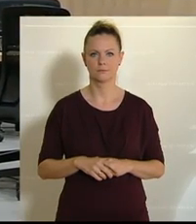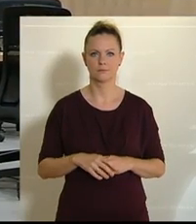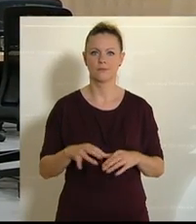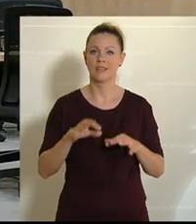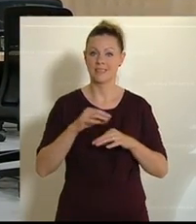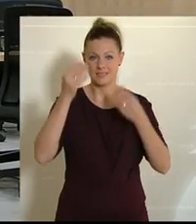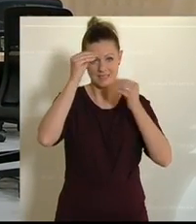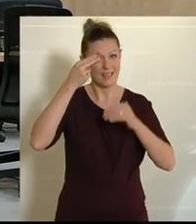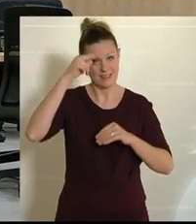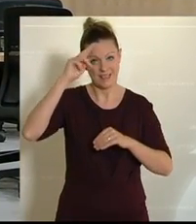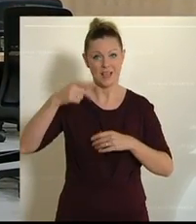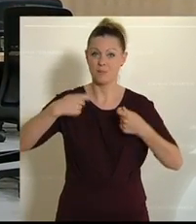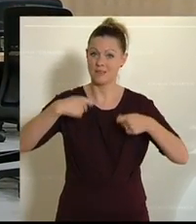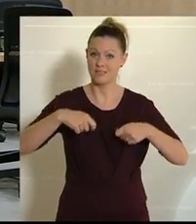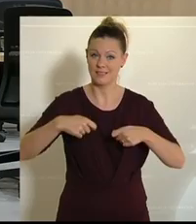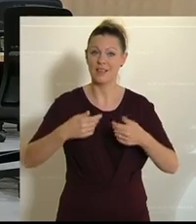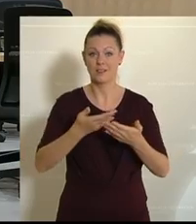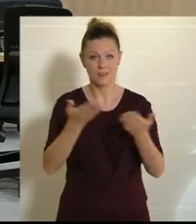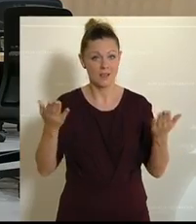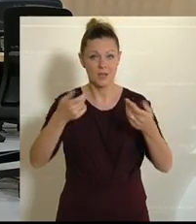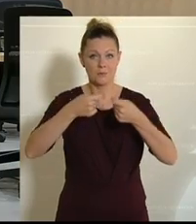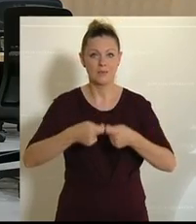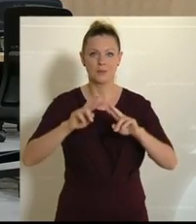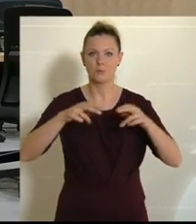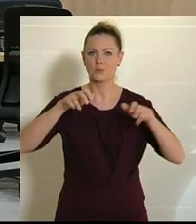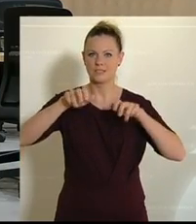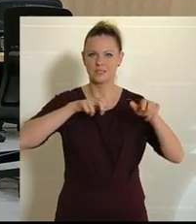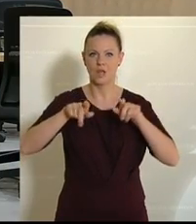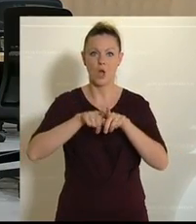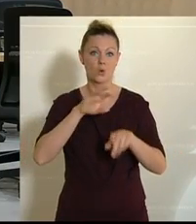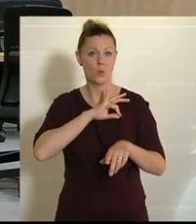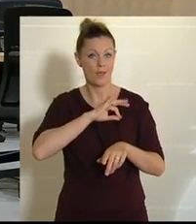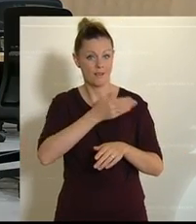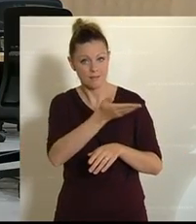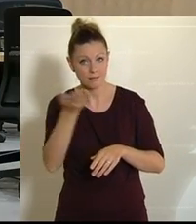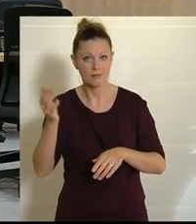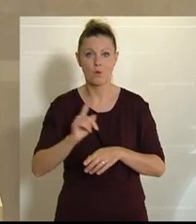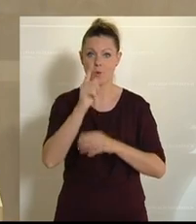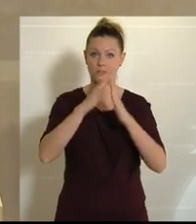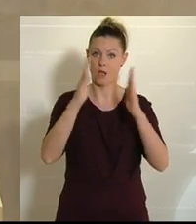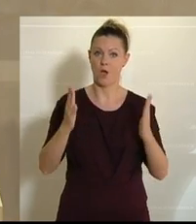Sehr geehrter Herr Präsident, werte Mitglieder der Bundesregierung, werte Kolleginnen und Kollegen, hohes Haus.